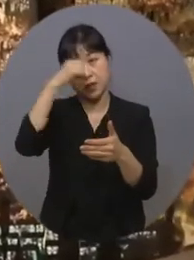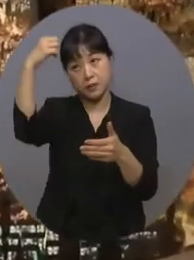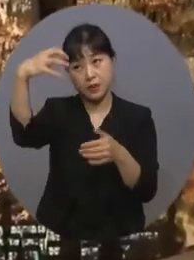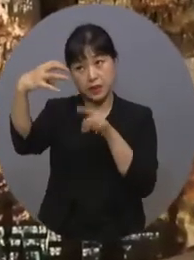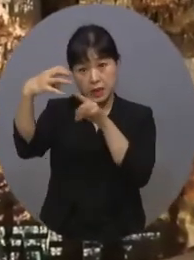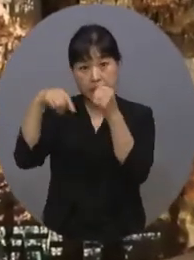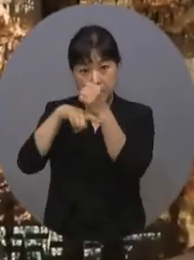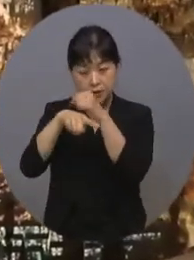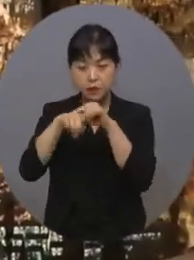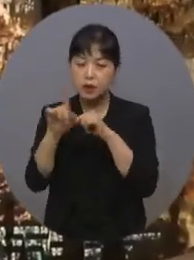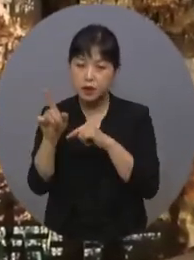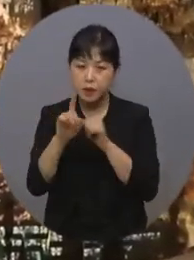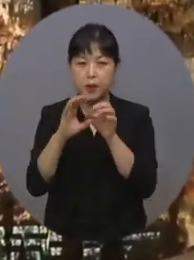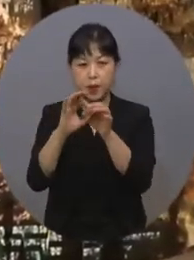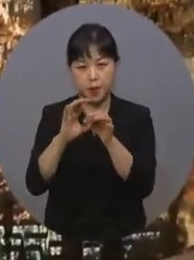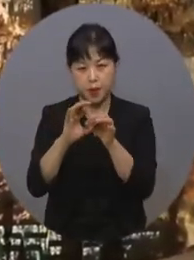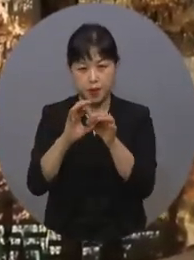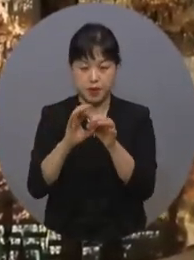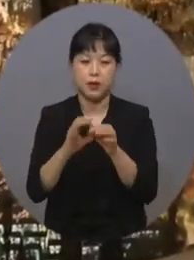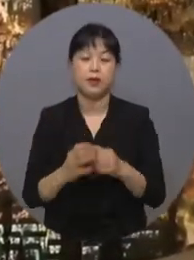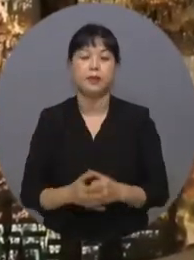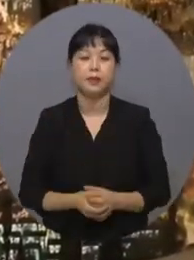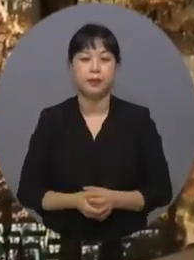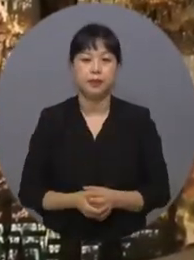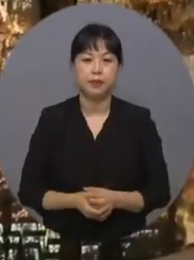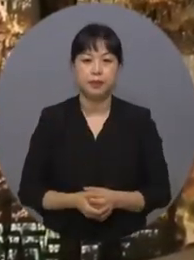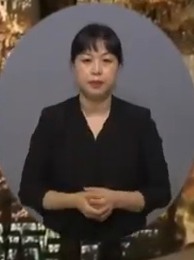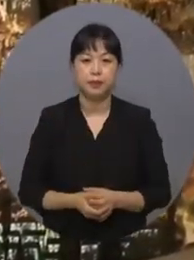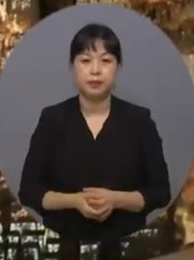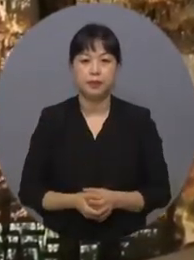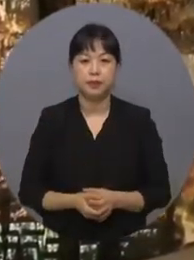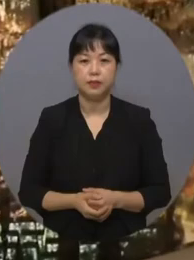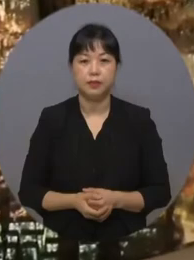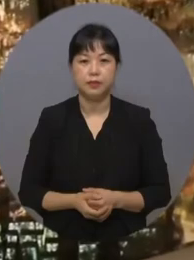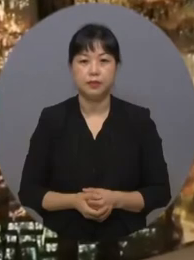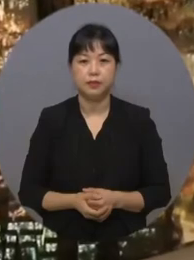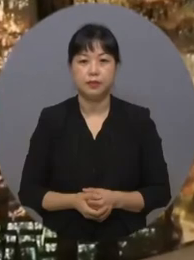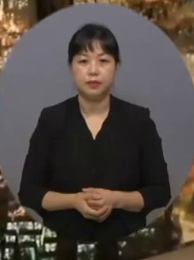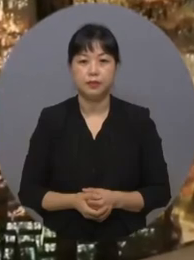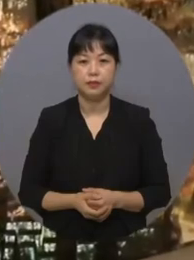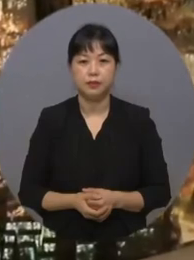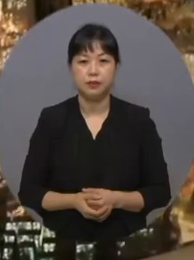무엇인지 돌아보게 하는 자리가 되고 있습니다. 복지TV 뉴스 이소영입니다.